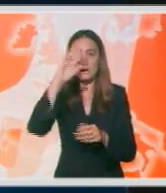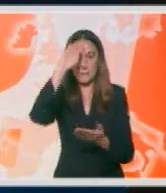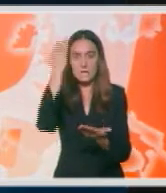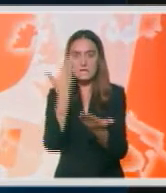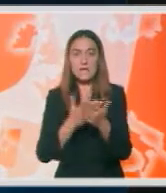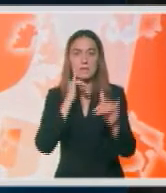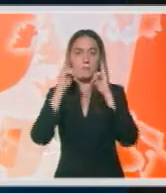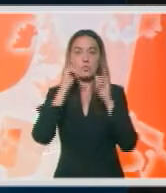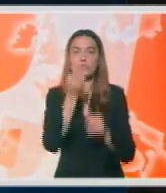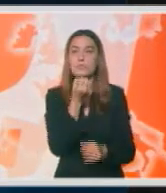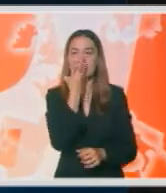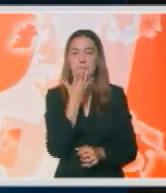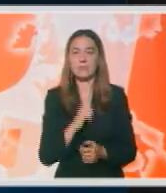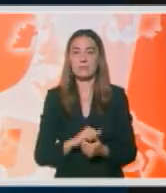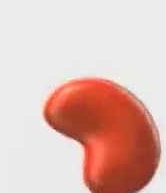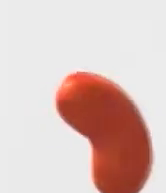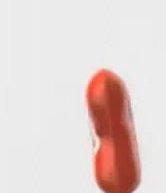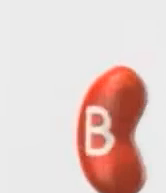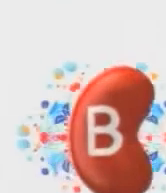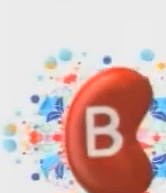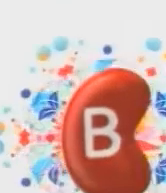priznanjem Turistički cvet.